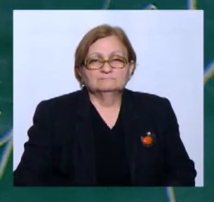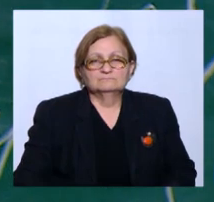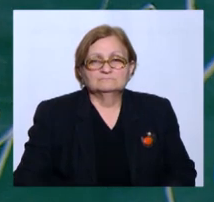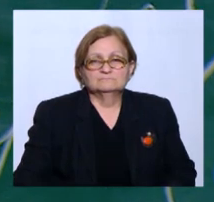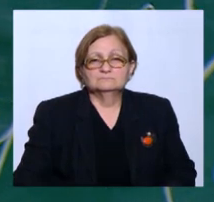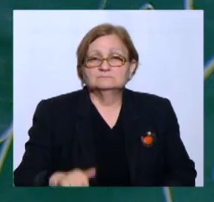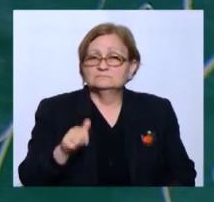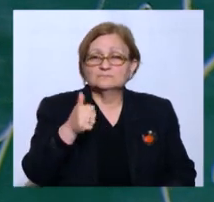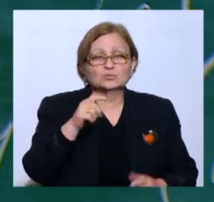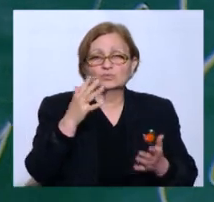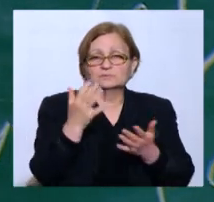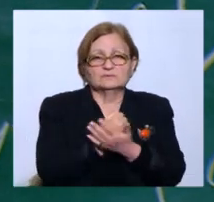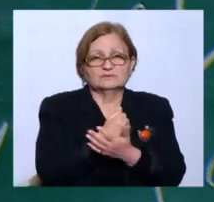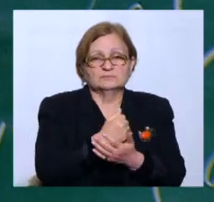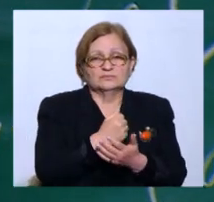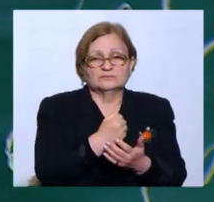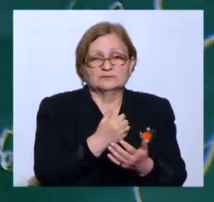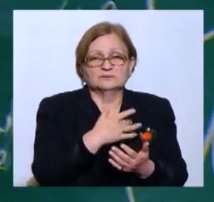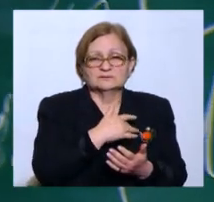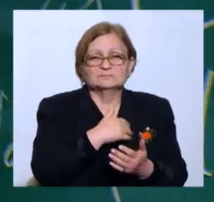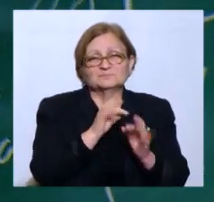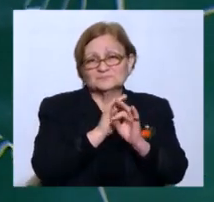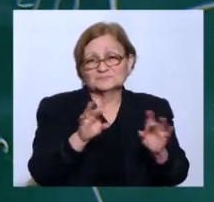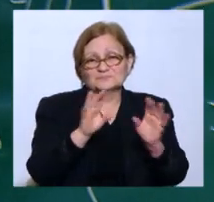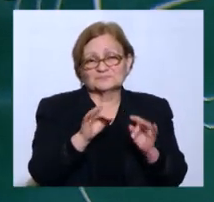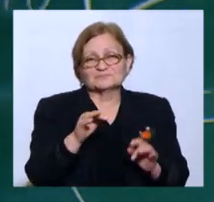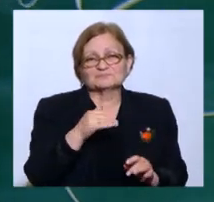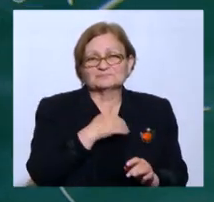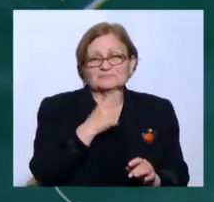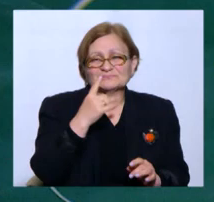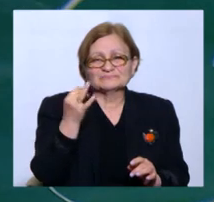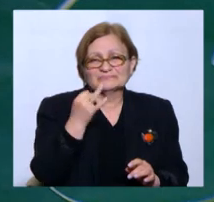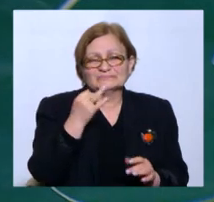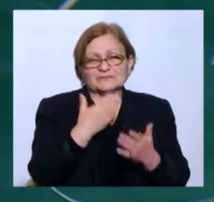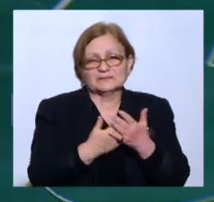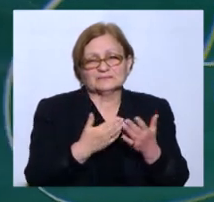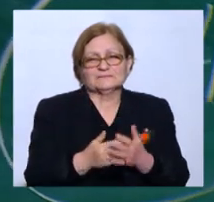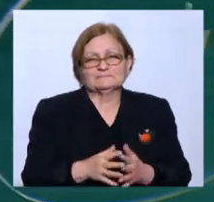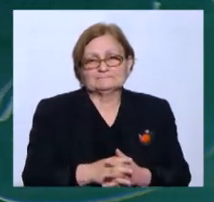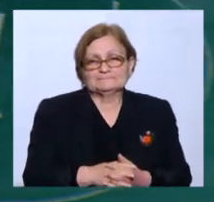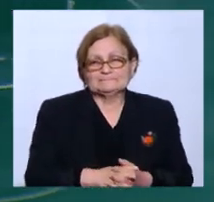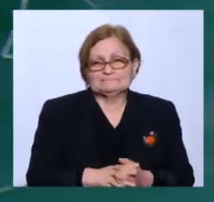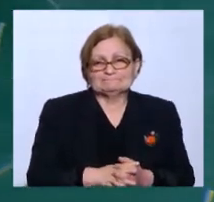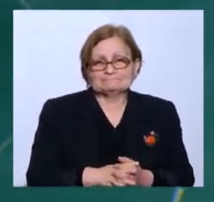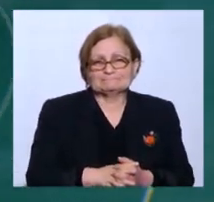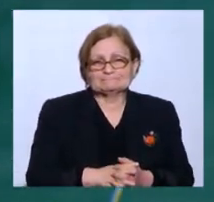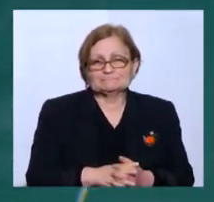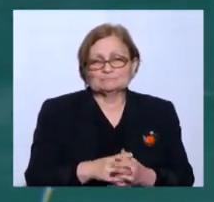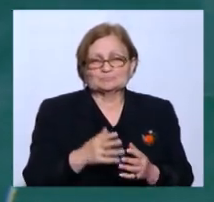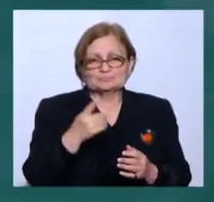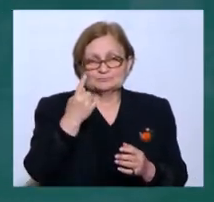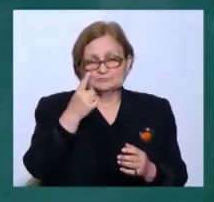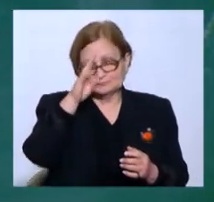მაგრამ როგორ უნდა ვიპოვოთ? ახლა ამაზე მინდოდა მომეყოლა ამასთან დაკავშირებით ერთი საინტერესო მაგალითი. არის ესეთი მაგალითი, რომ 10 წლის